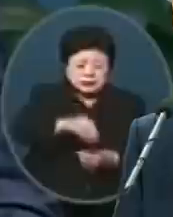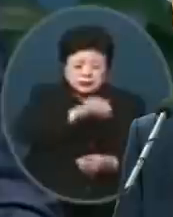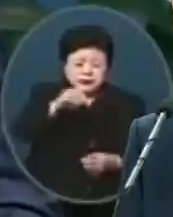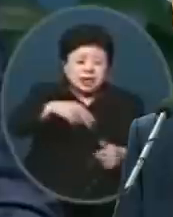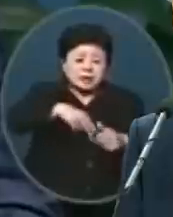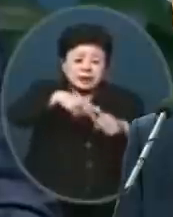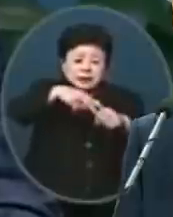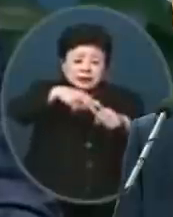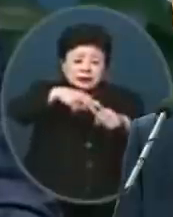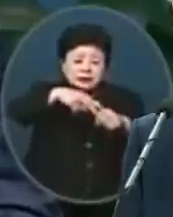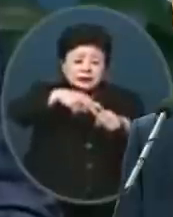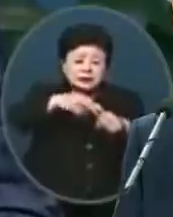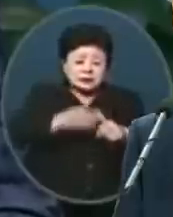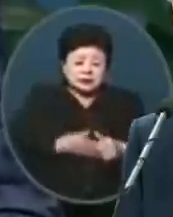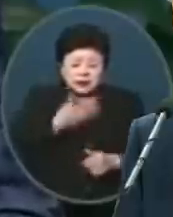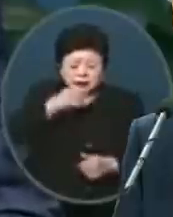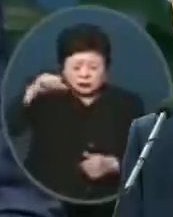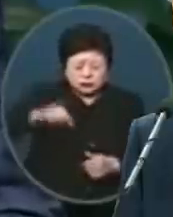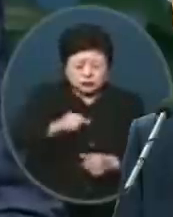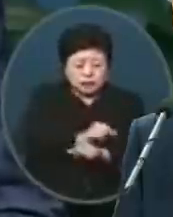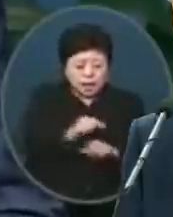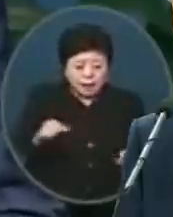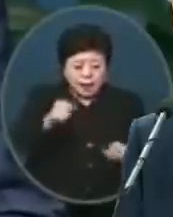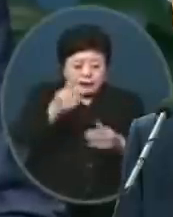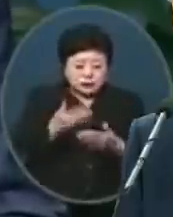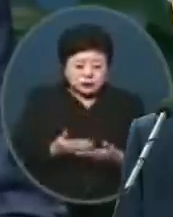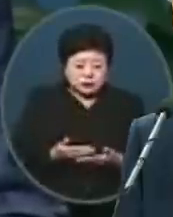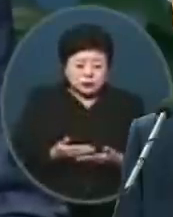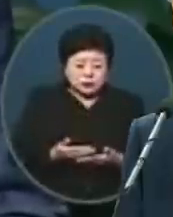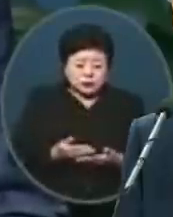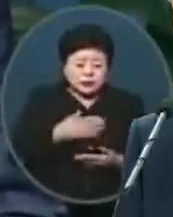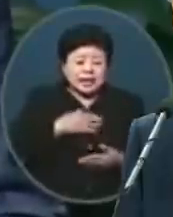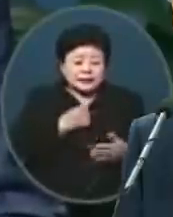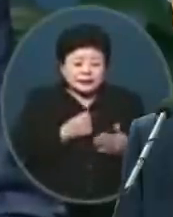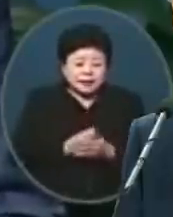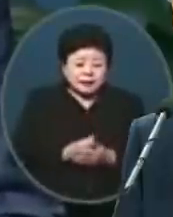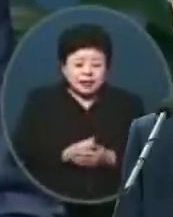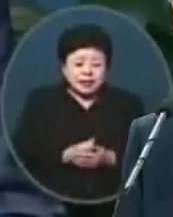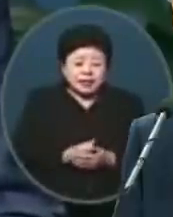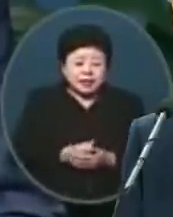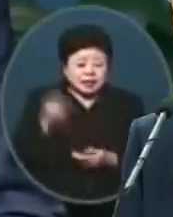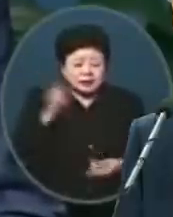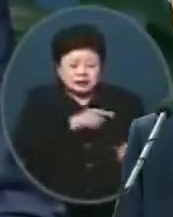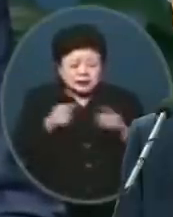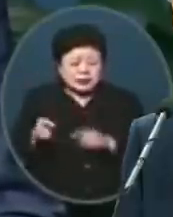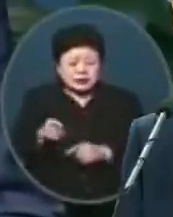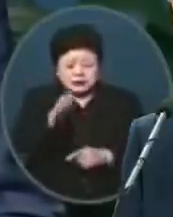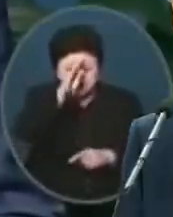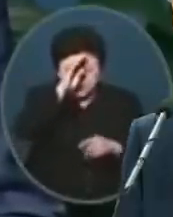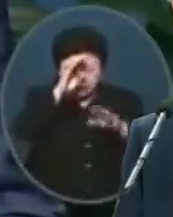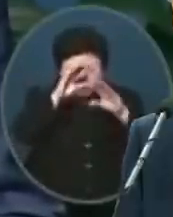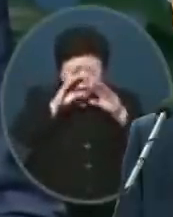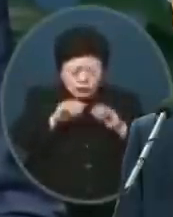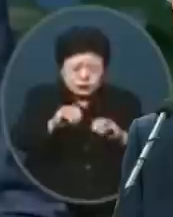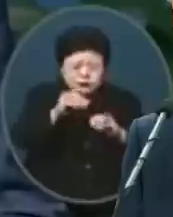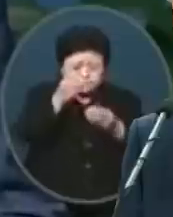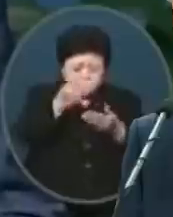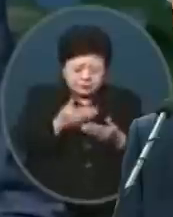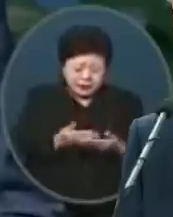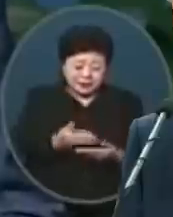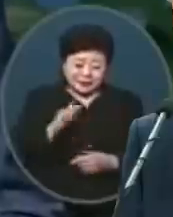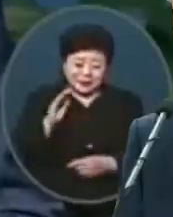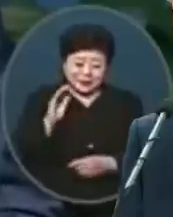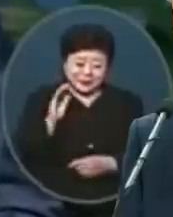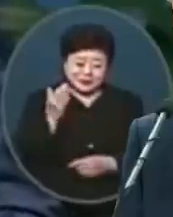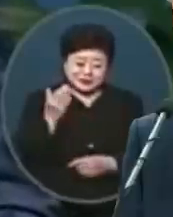매달림으로 나를 제 주에서 해방시키고 나 때문에 채찍에 맞아서 병에서